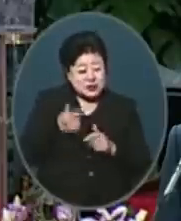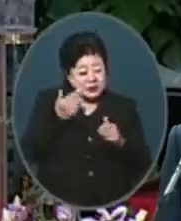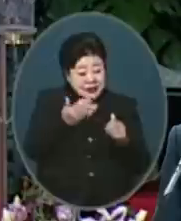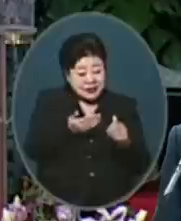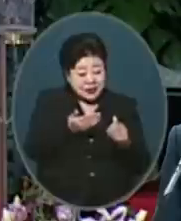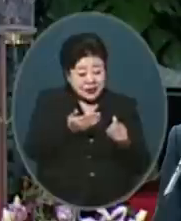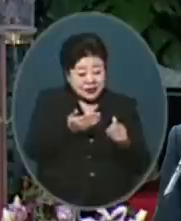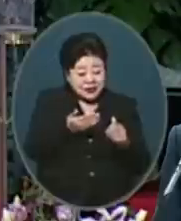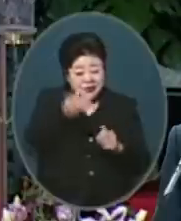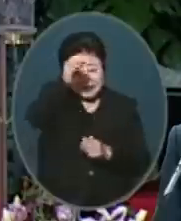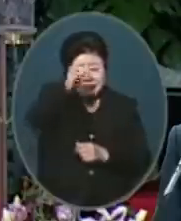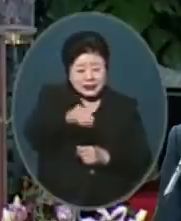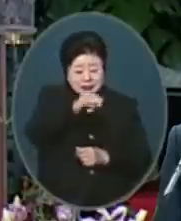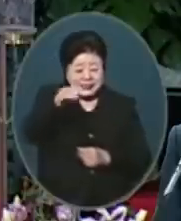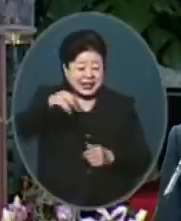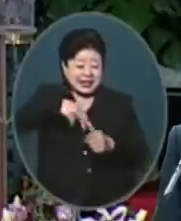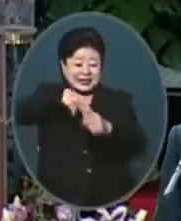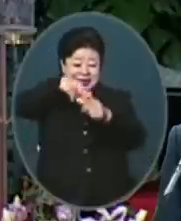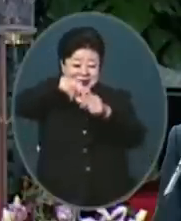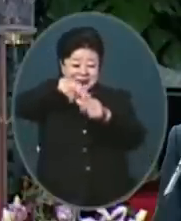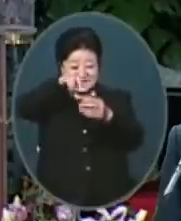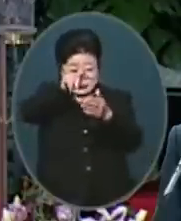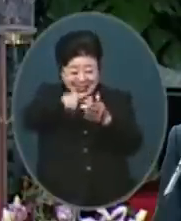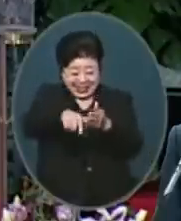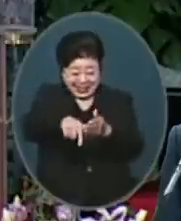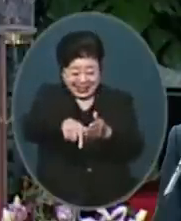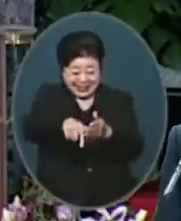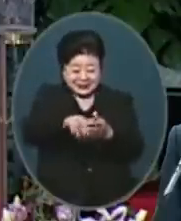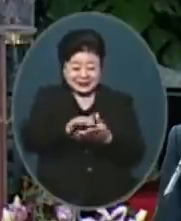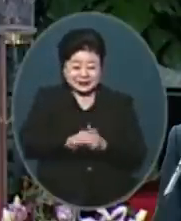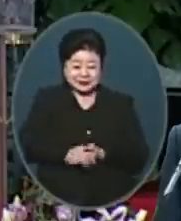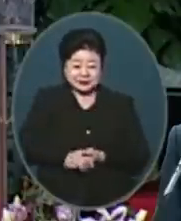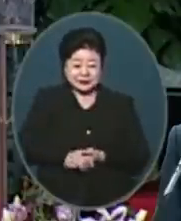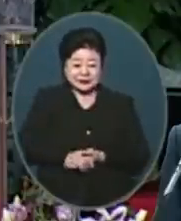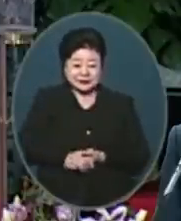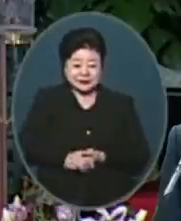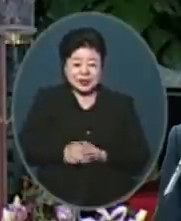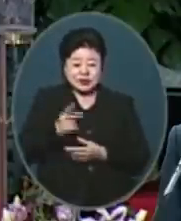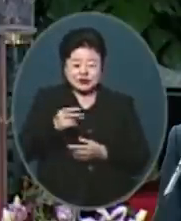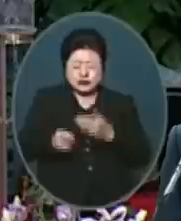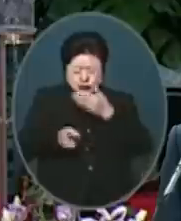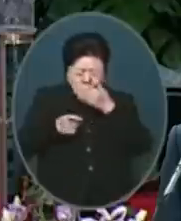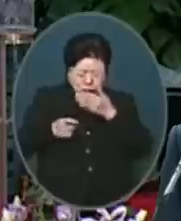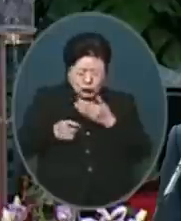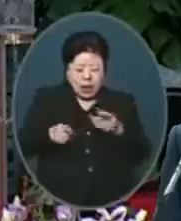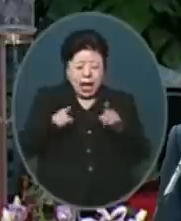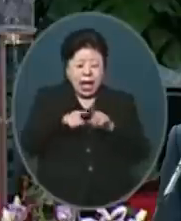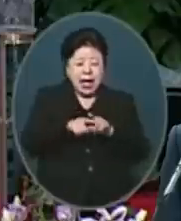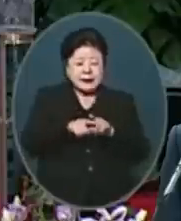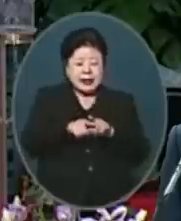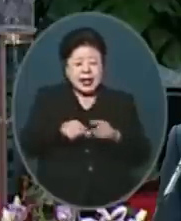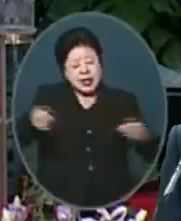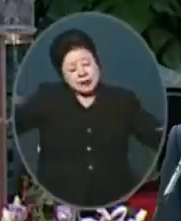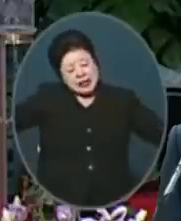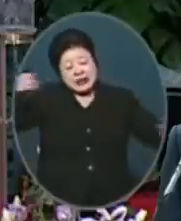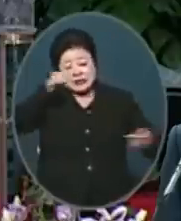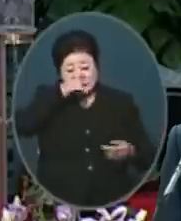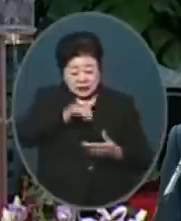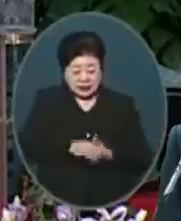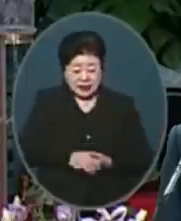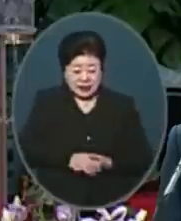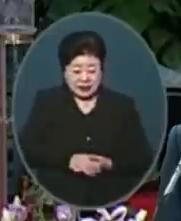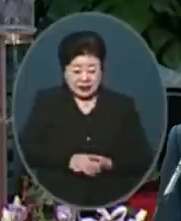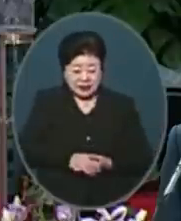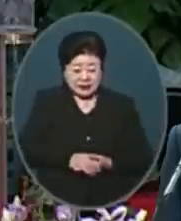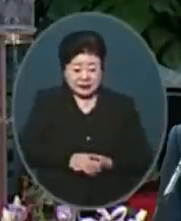예수님께서 십자가에 달리셨을 때 두 강도가 함께 매달렸는데 그들은